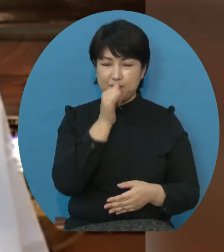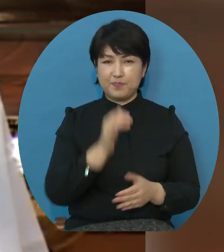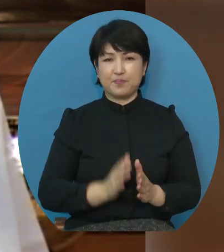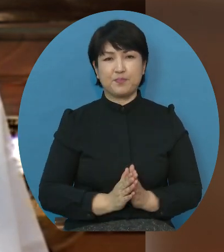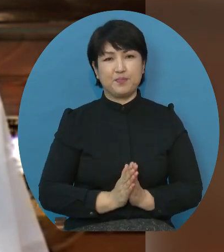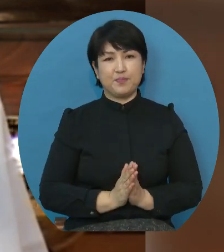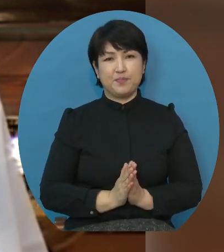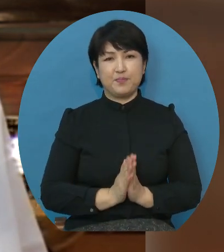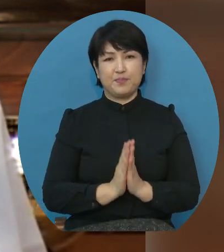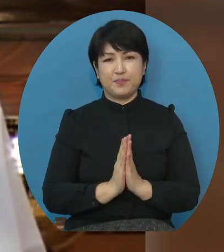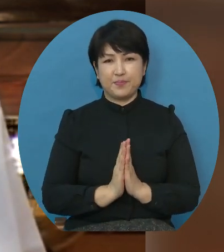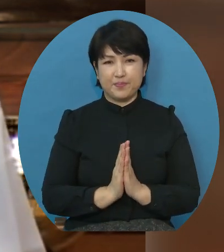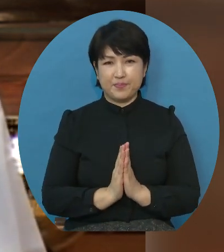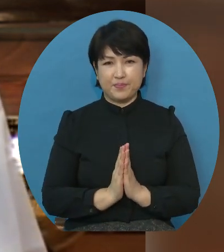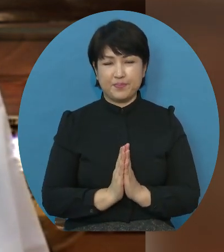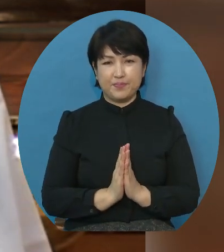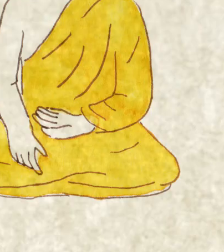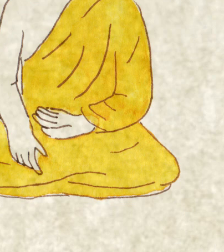있습니다